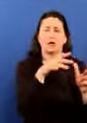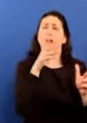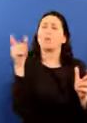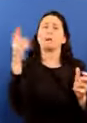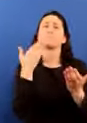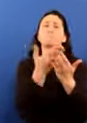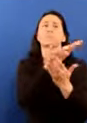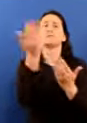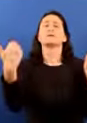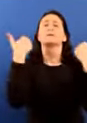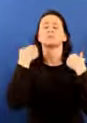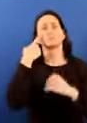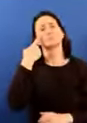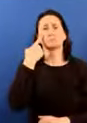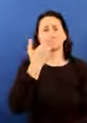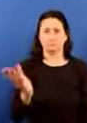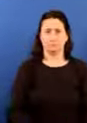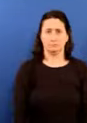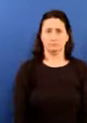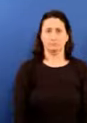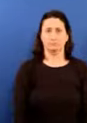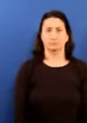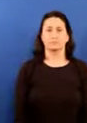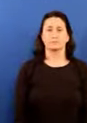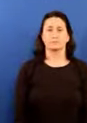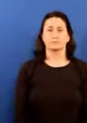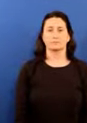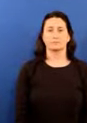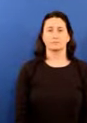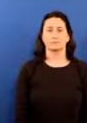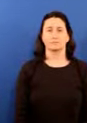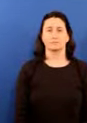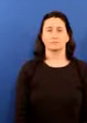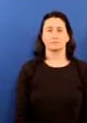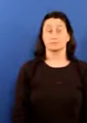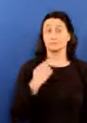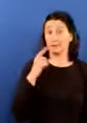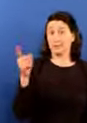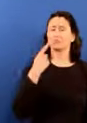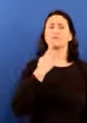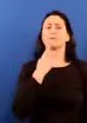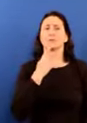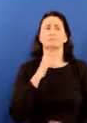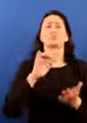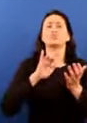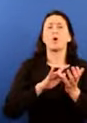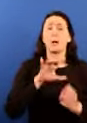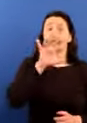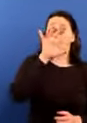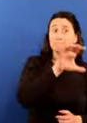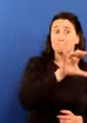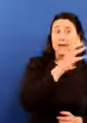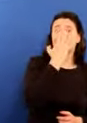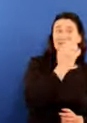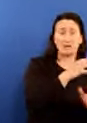zuritu daiteke, denon diruarekin salbatu beharra finantza sistemaren hondamendia. Izan ere, erantzunkizuna eskatu behar zaie